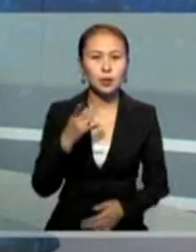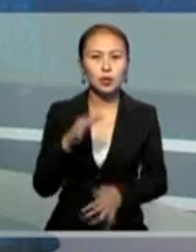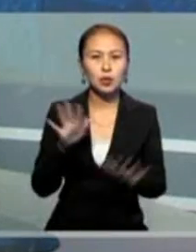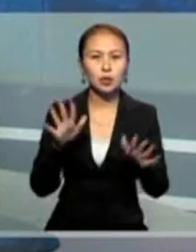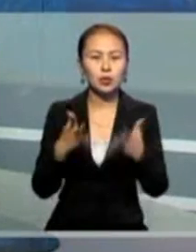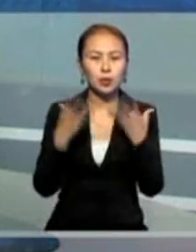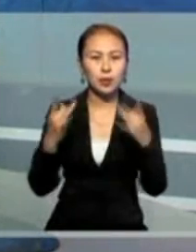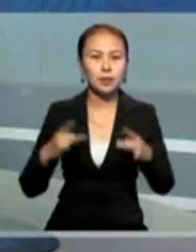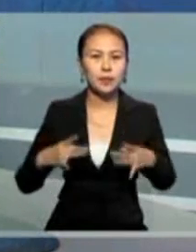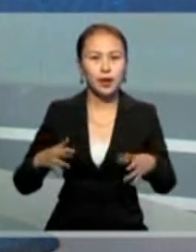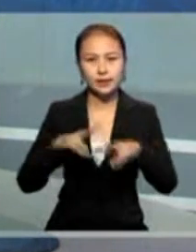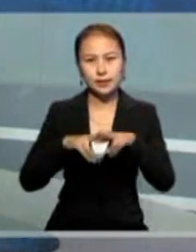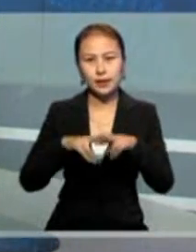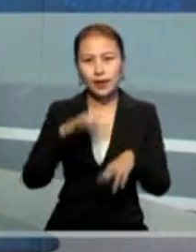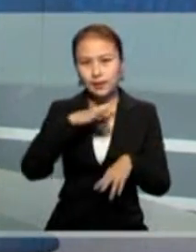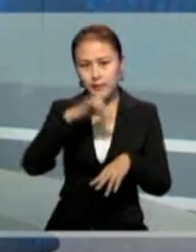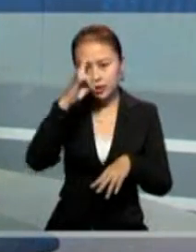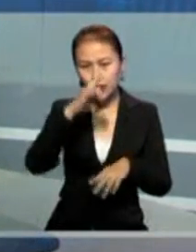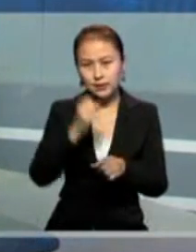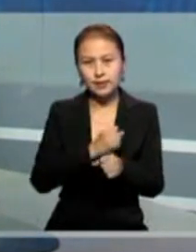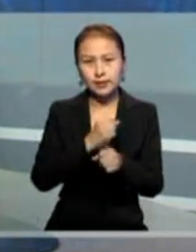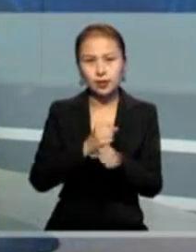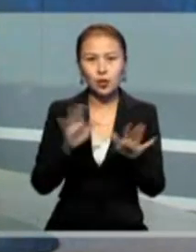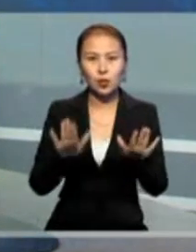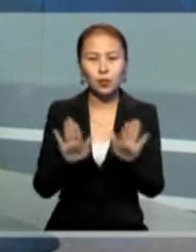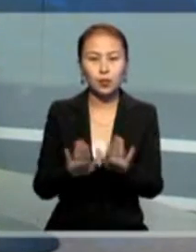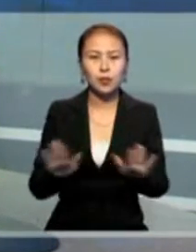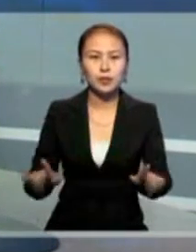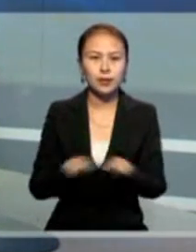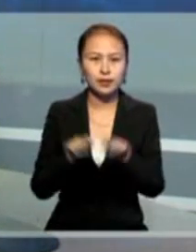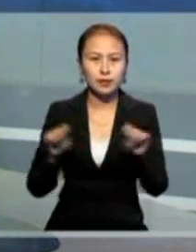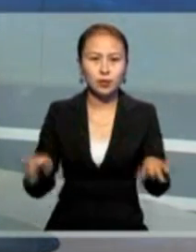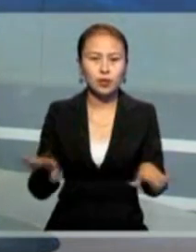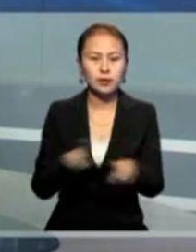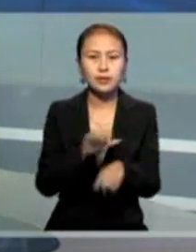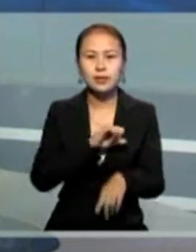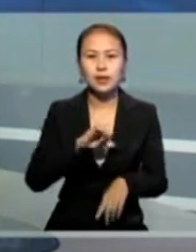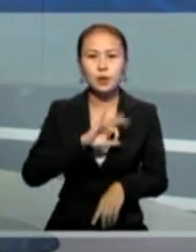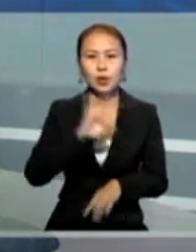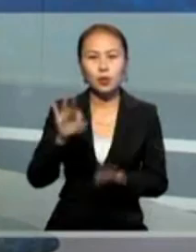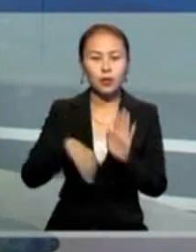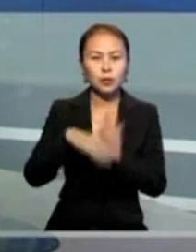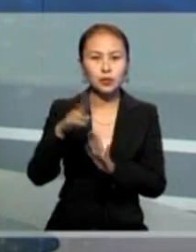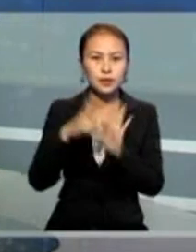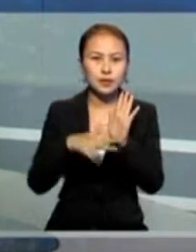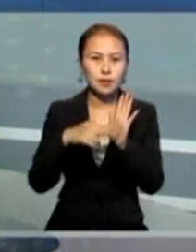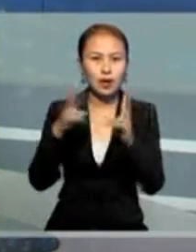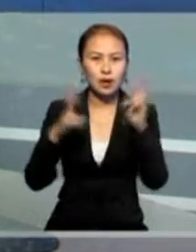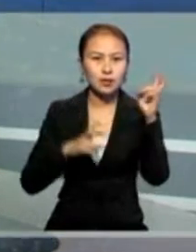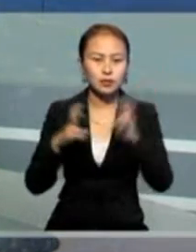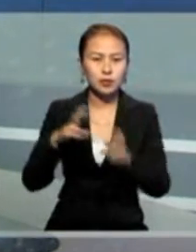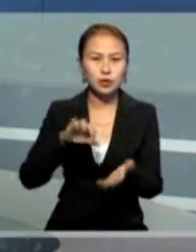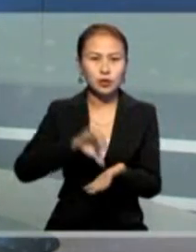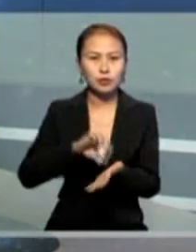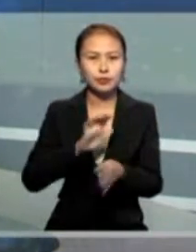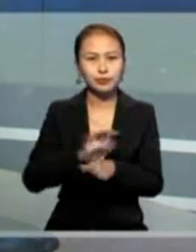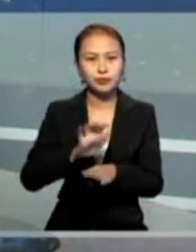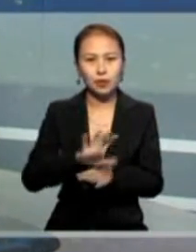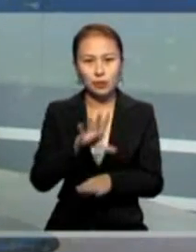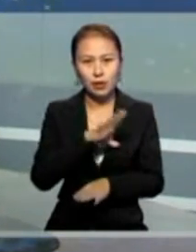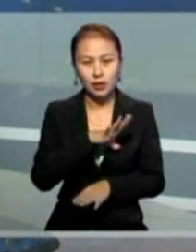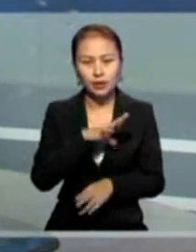Индустрияландыру күніне орай Астанада Қазақстанда жасалған өнімдердің көрмесі ашылды. Оған еліміздегі ең үздік 80 кәсіпорынның өнімдері